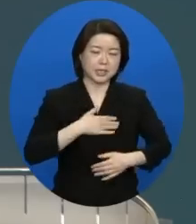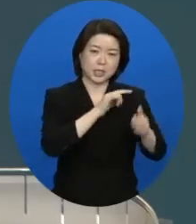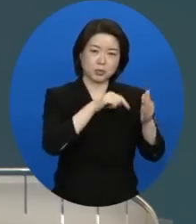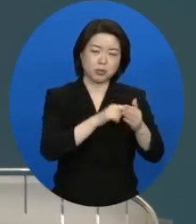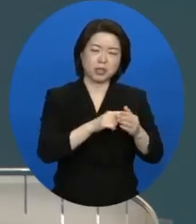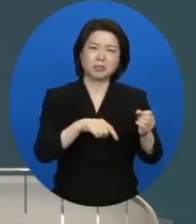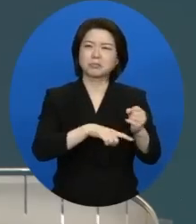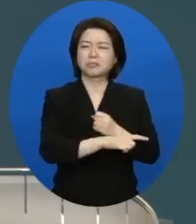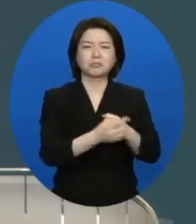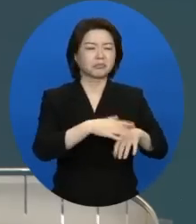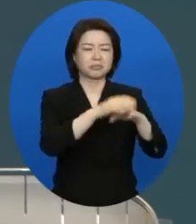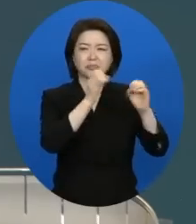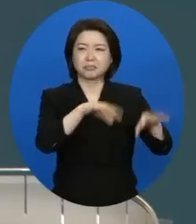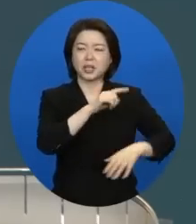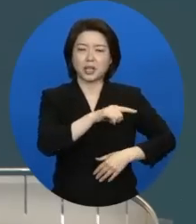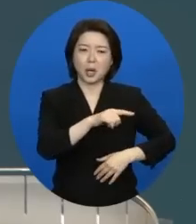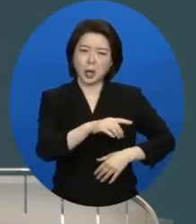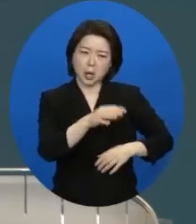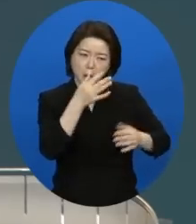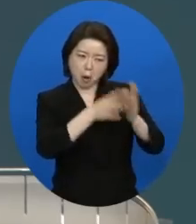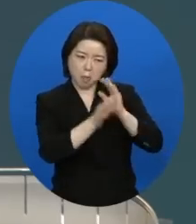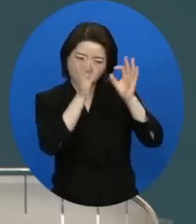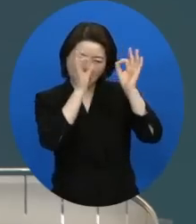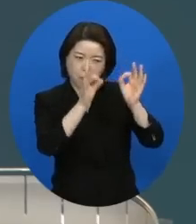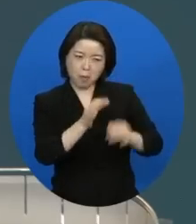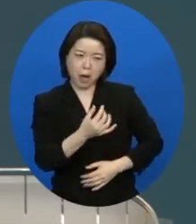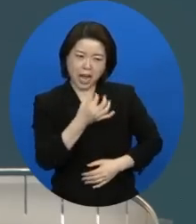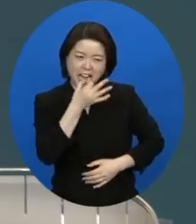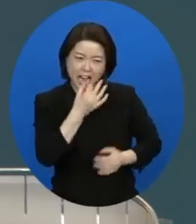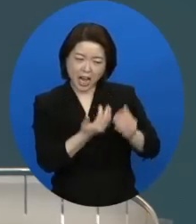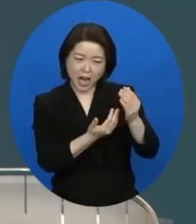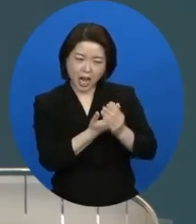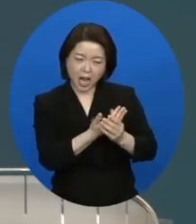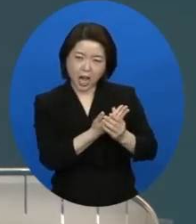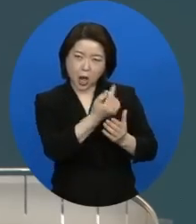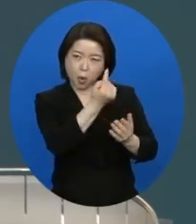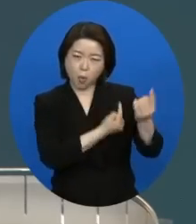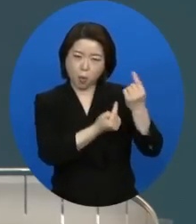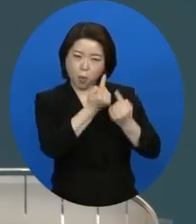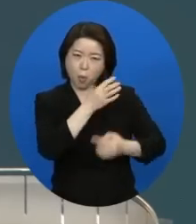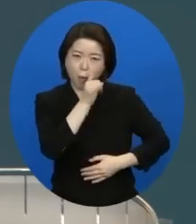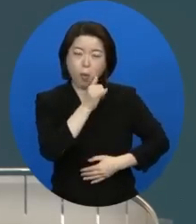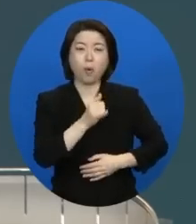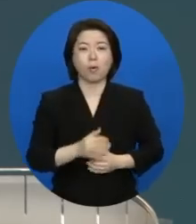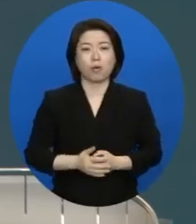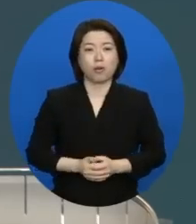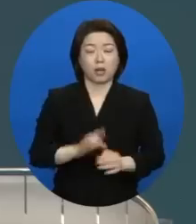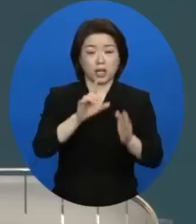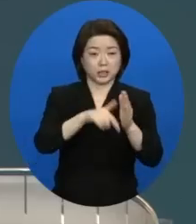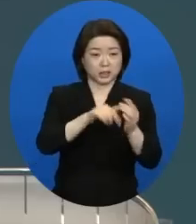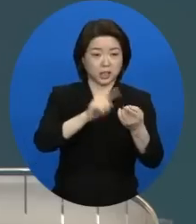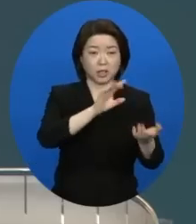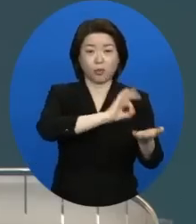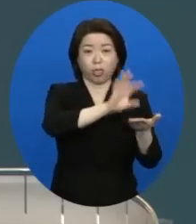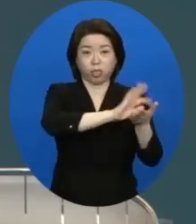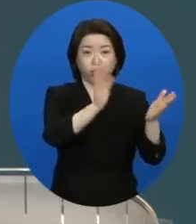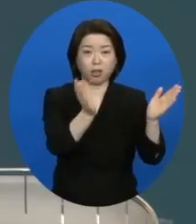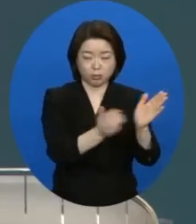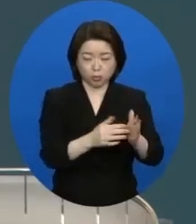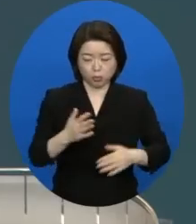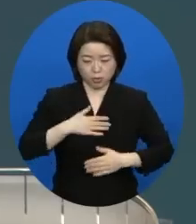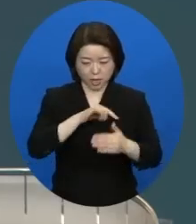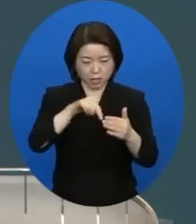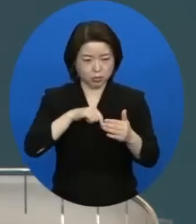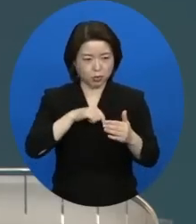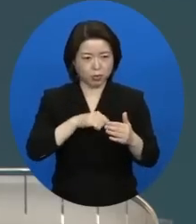호기심이나 견물생심이 슬그머니 들어오기 일쑤입니다. 그러면 시간은 시간대로 낭비되고 제